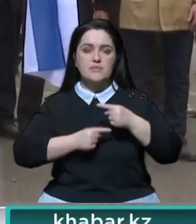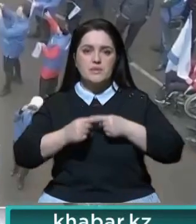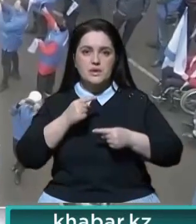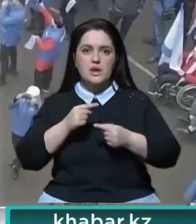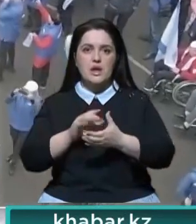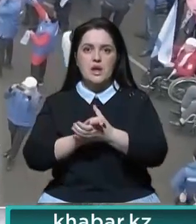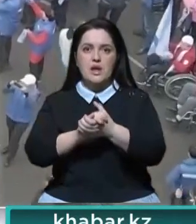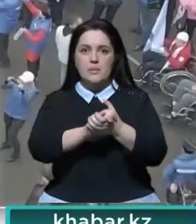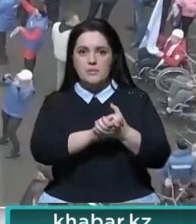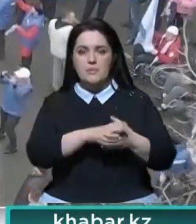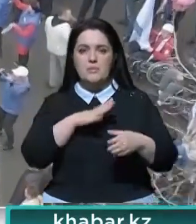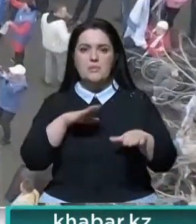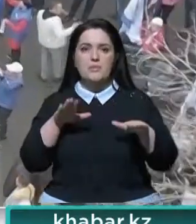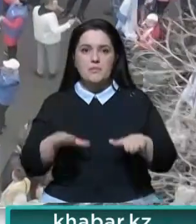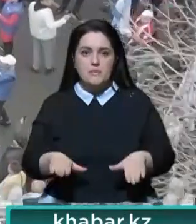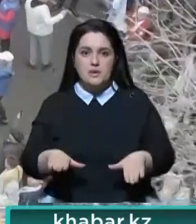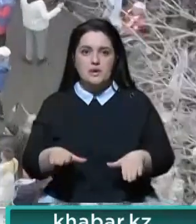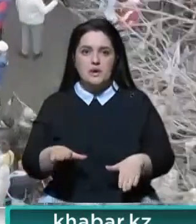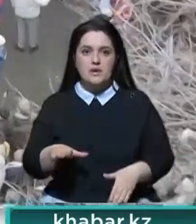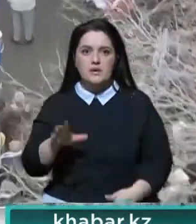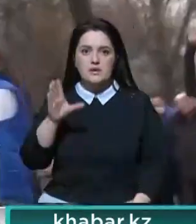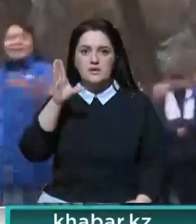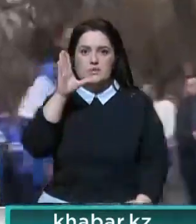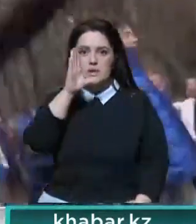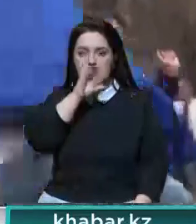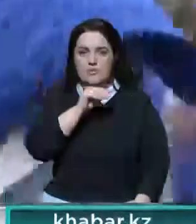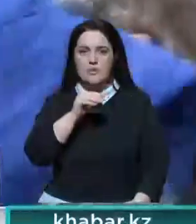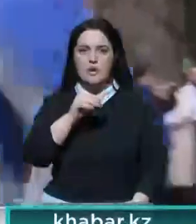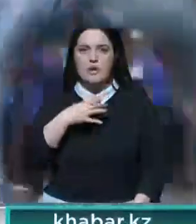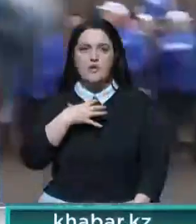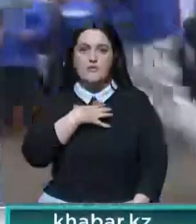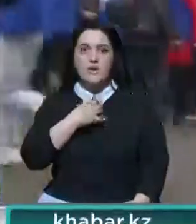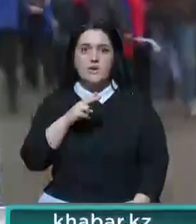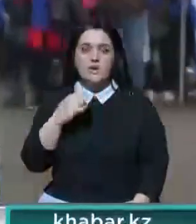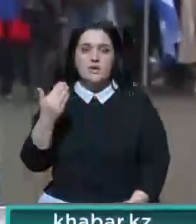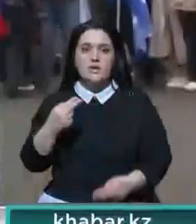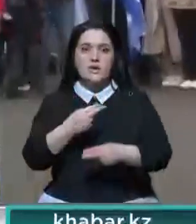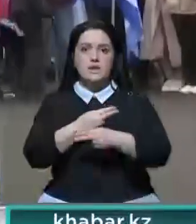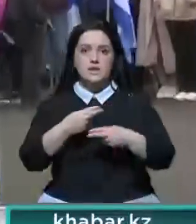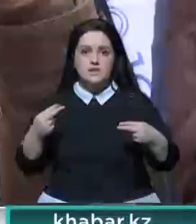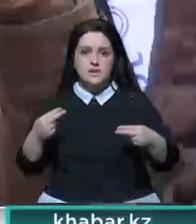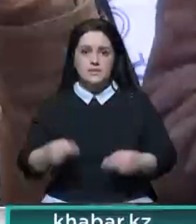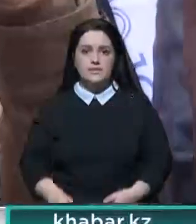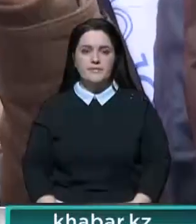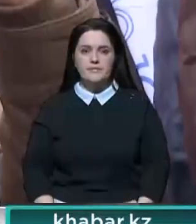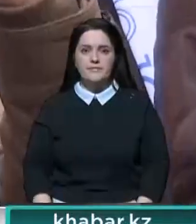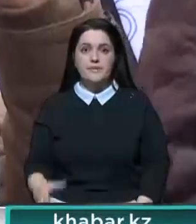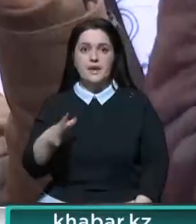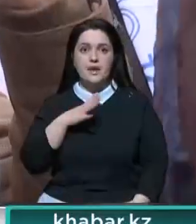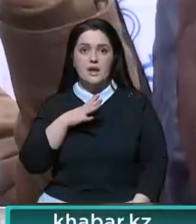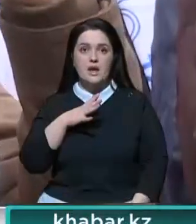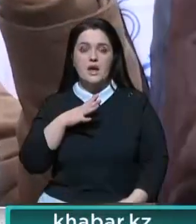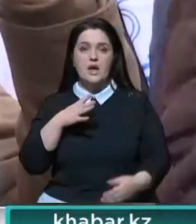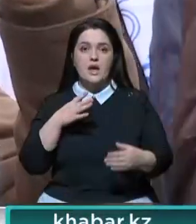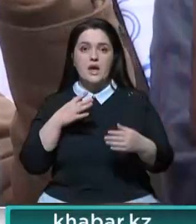и предприниматели. Мирный митинг стал площадкой, где жители смогли публично обсудить важные для них темы. Встреча прошла